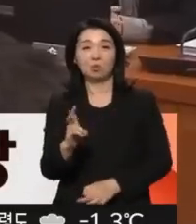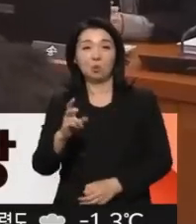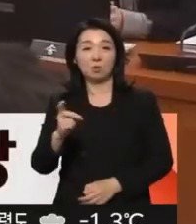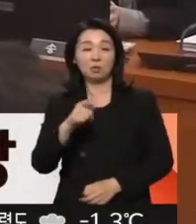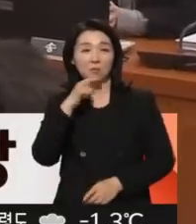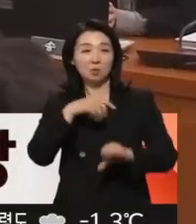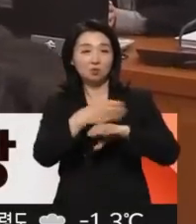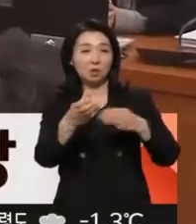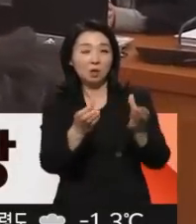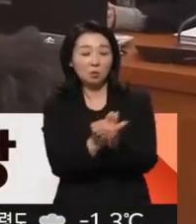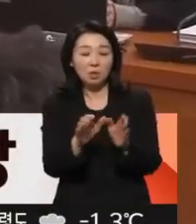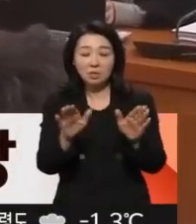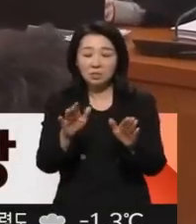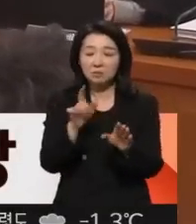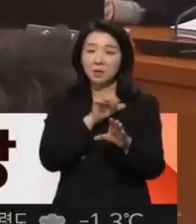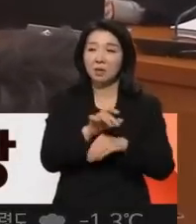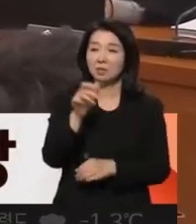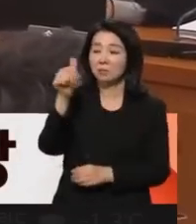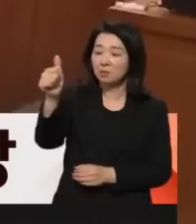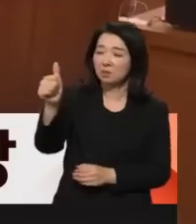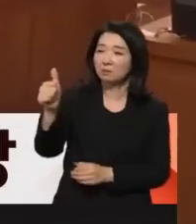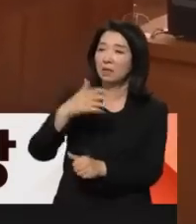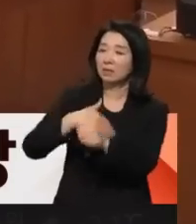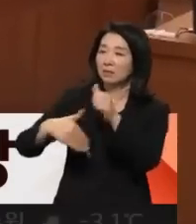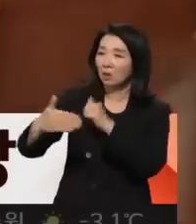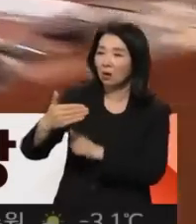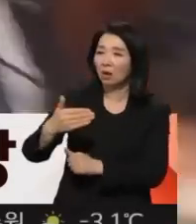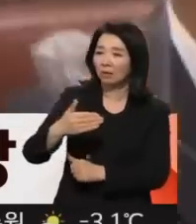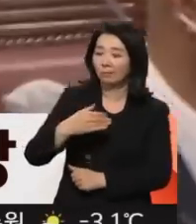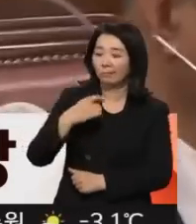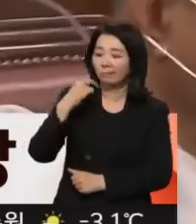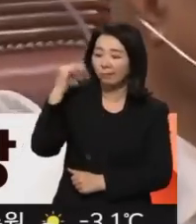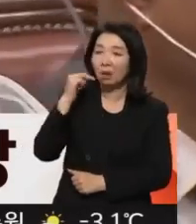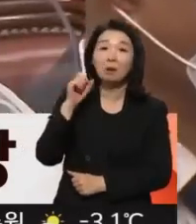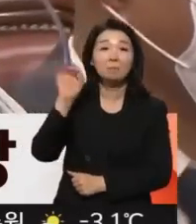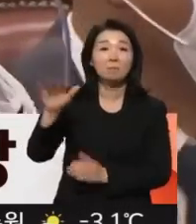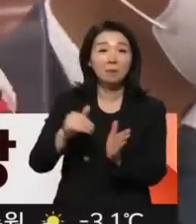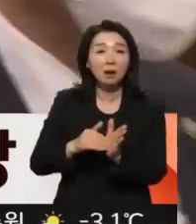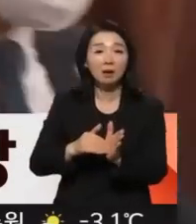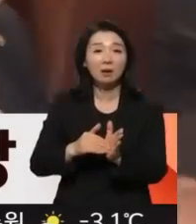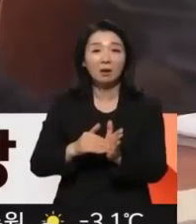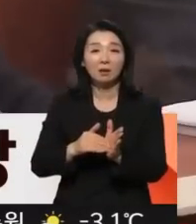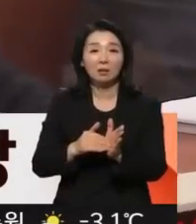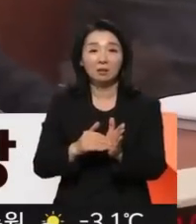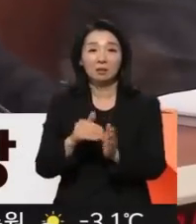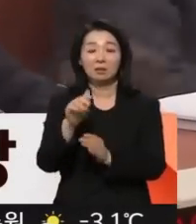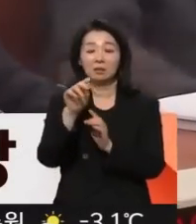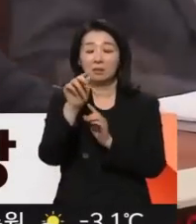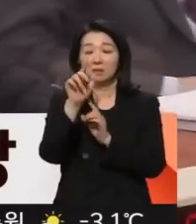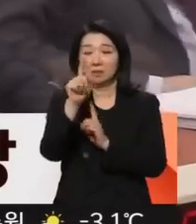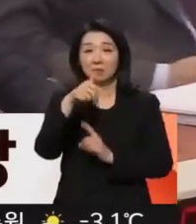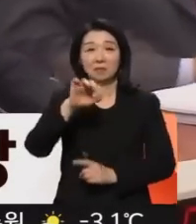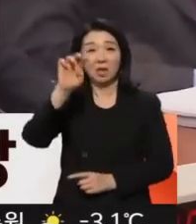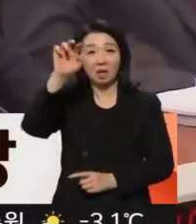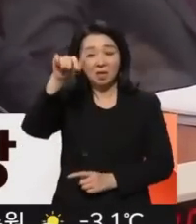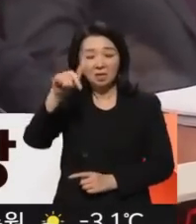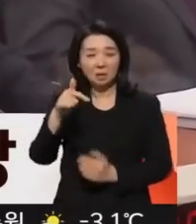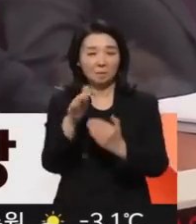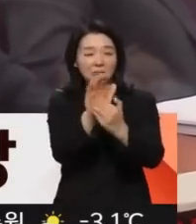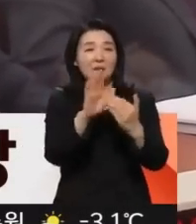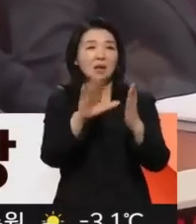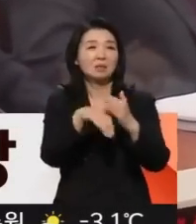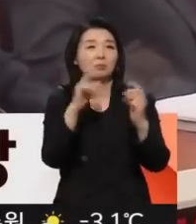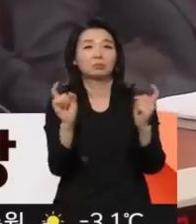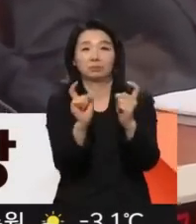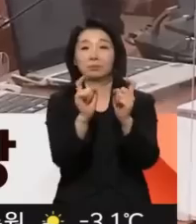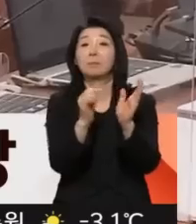장관에게 지금 상황이 엄중하다고 질의하면서 시작되는데요. 이채익 행안위원장이 이를 제지하면서 설전이 오간